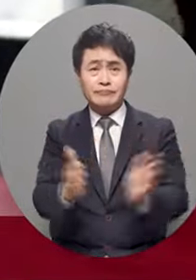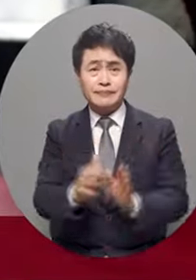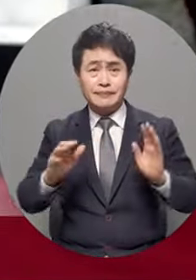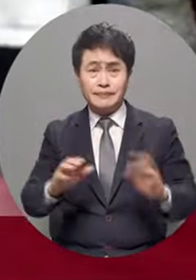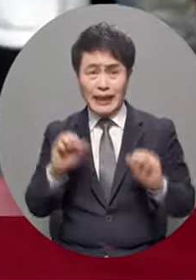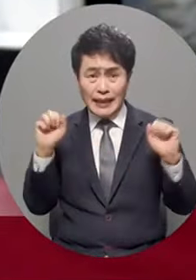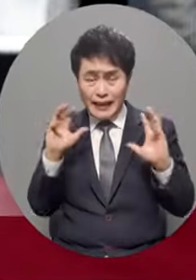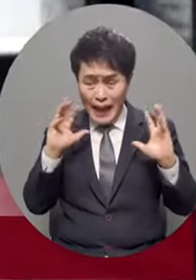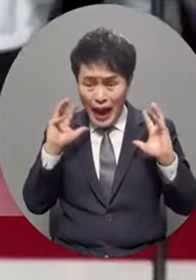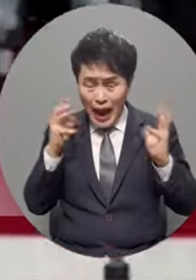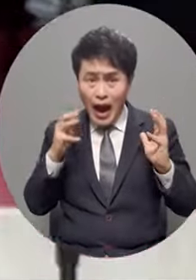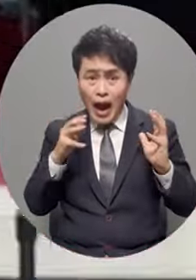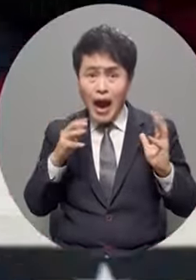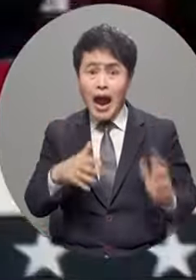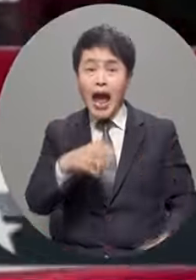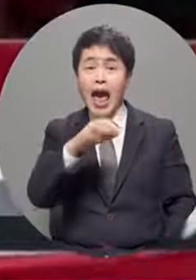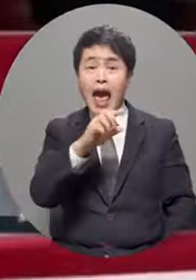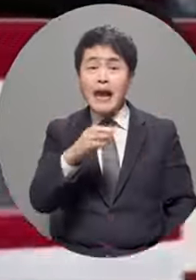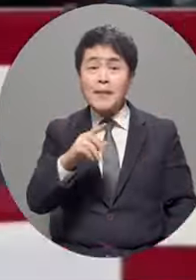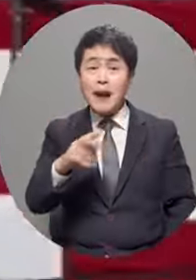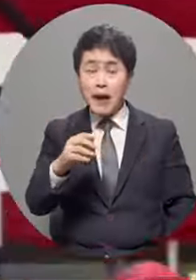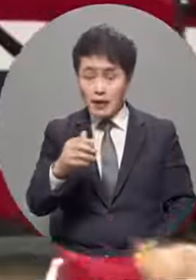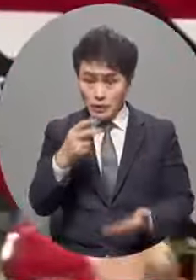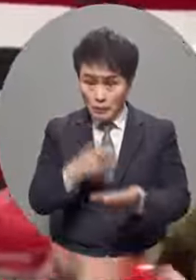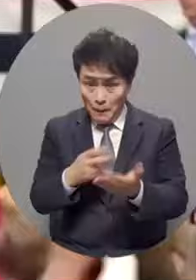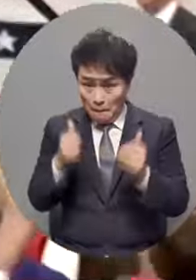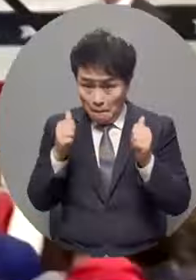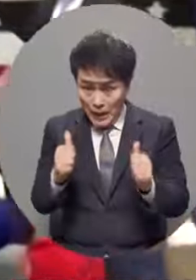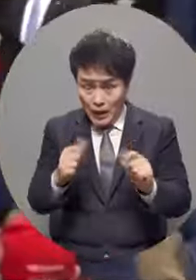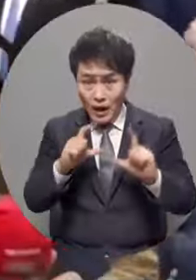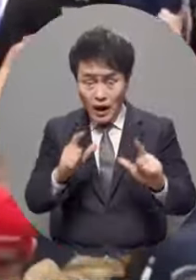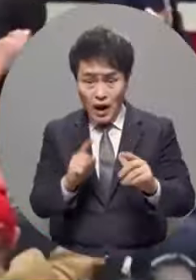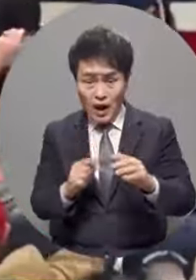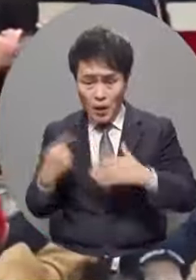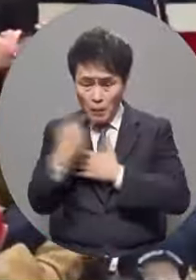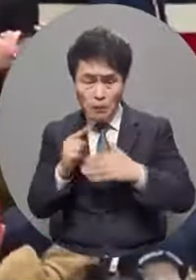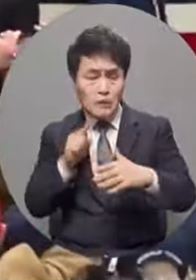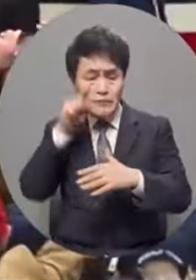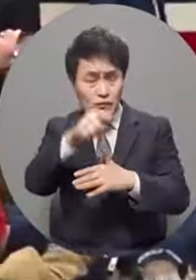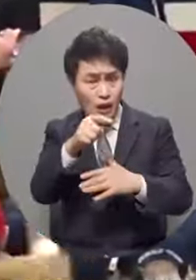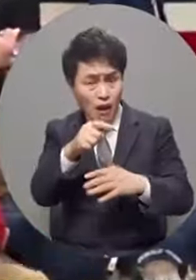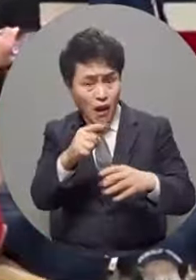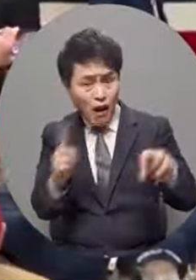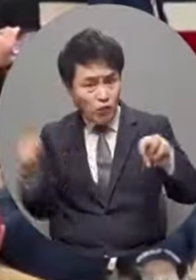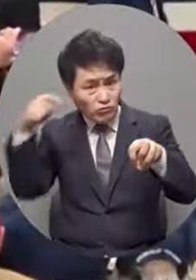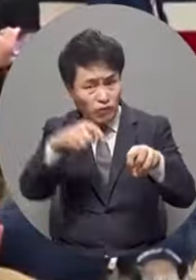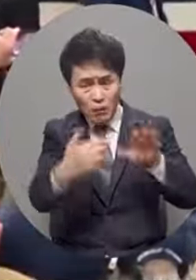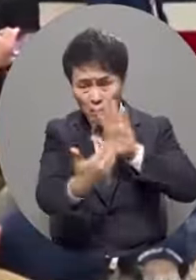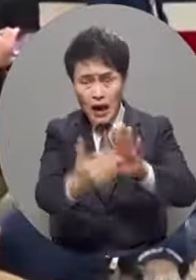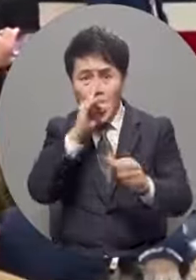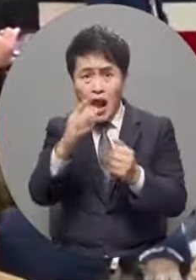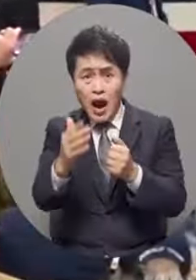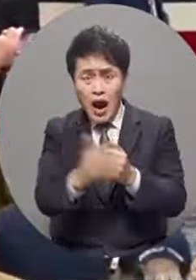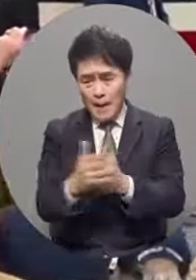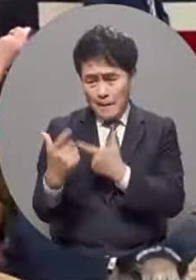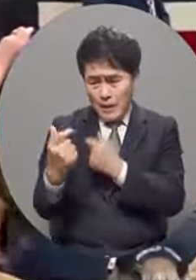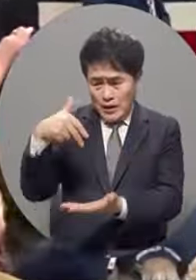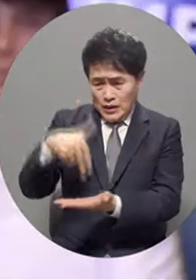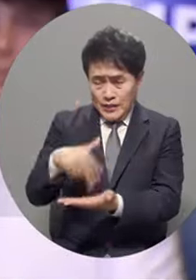아이라고 한 엘라베마주 판결도 언급했습니다. 체외 수정을 막아서는 안 된다며 온건한 보수주의자 편에 선